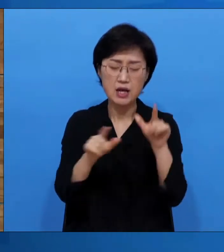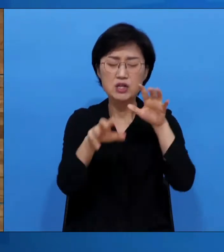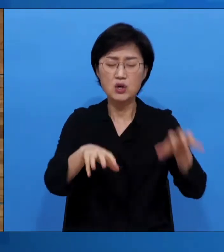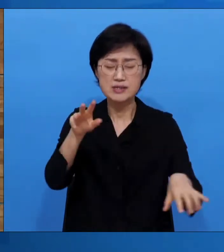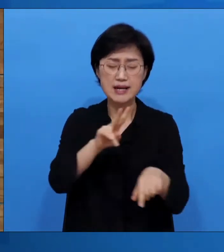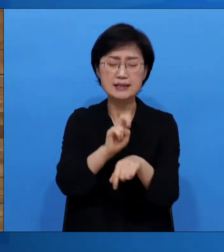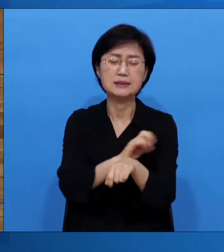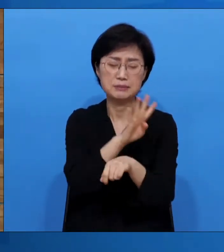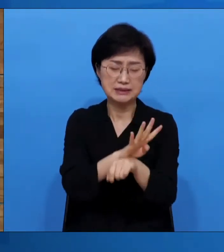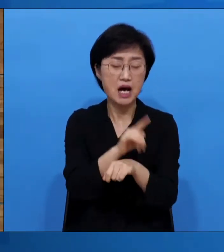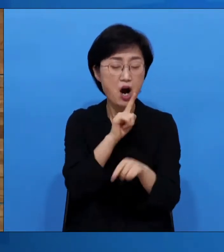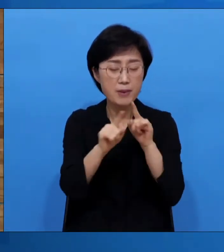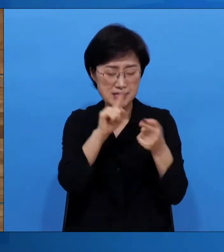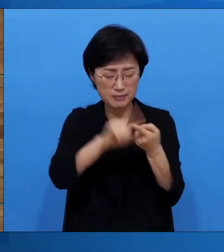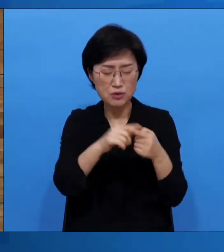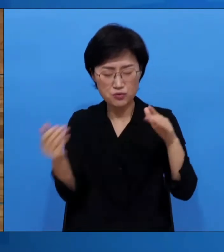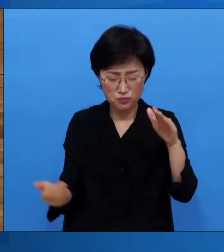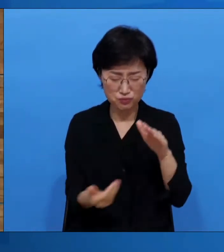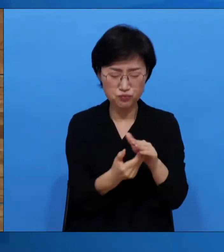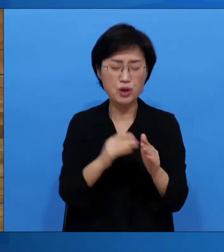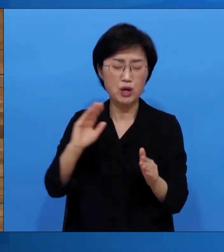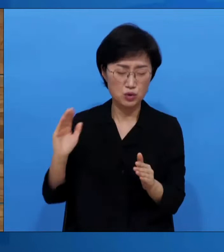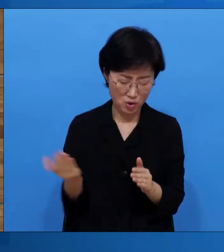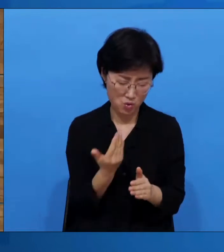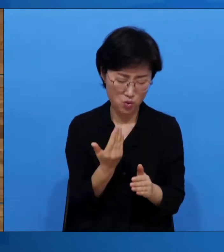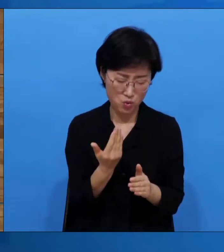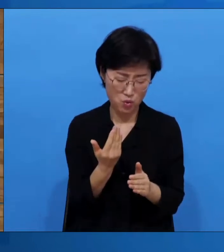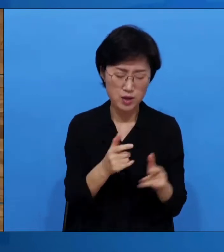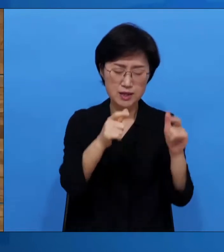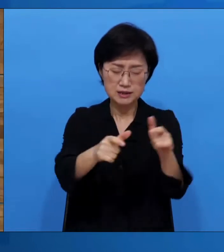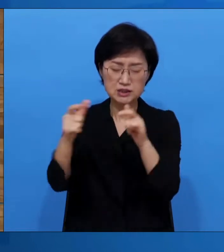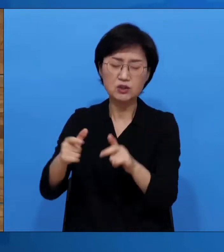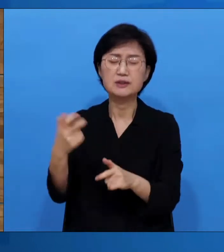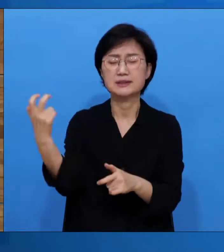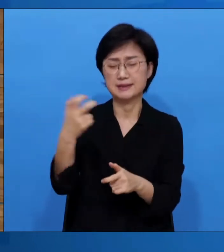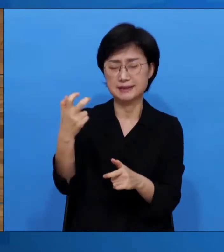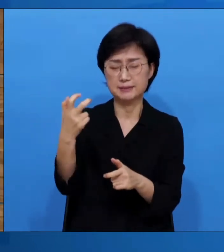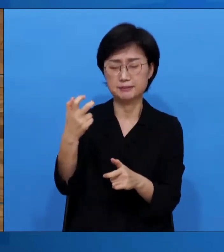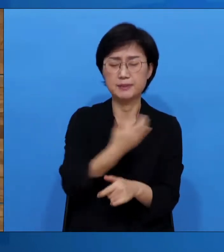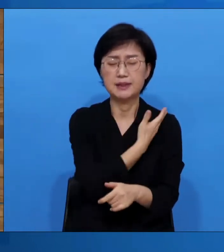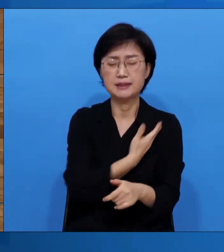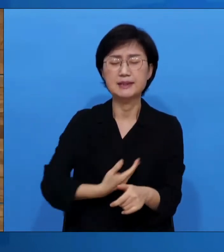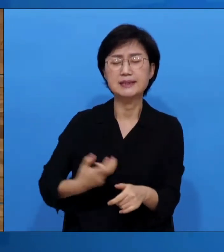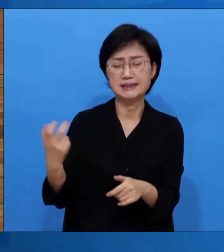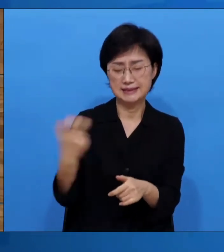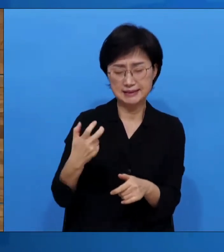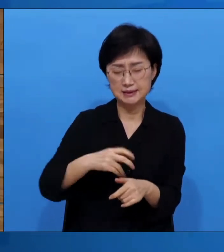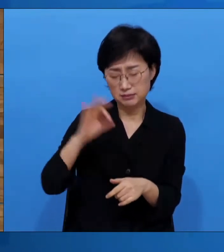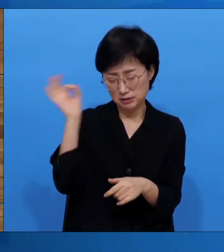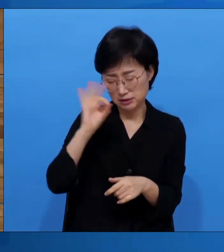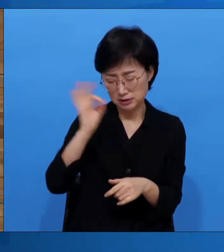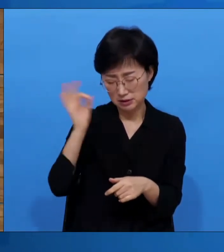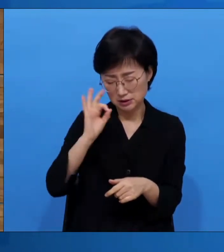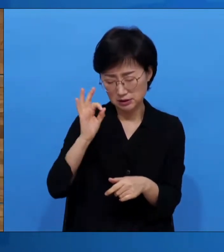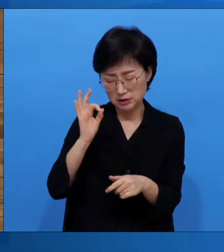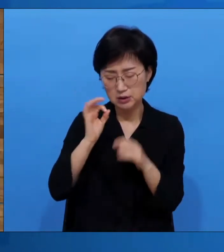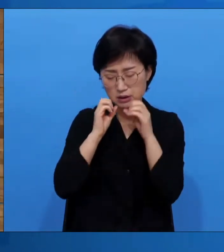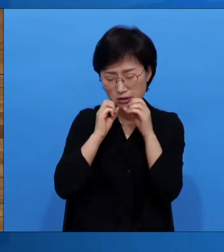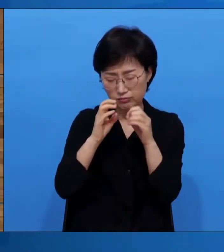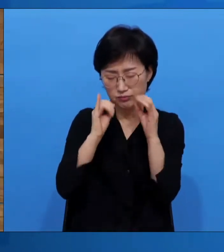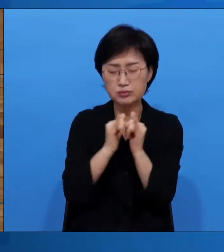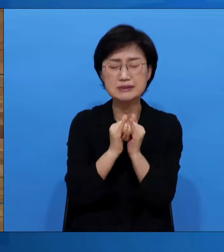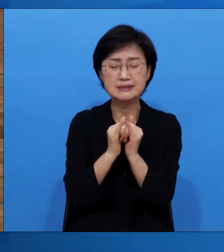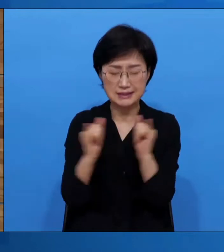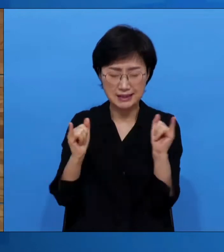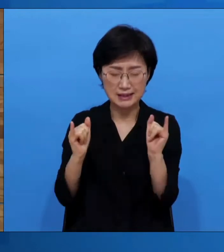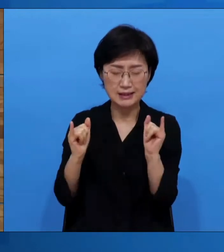하시고 70현장, 70제자 찾는 전도자의 삶 되게 하여 주시옵소서. Please fulfill my 24-hour, church 24-hour, and the field